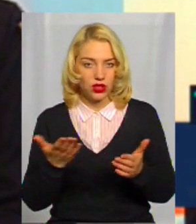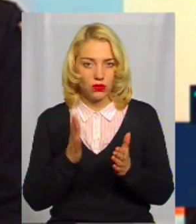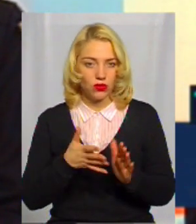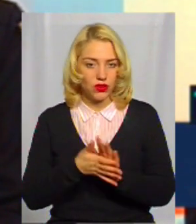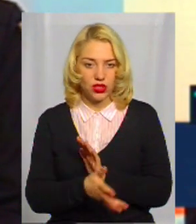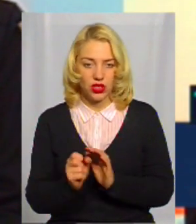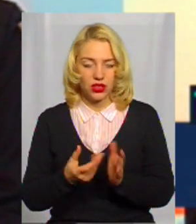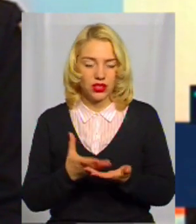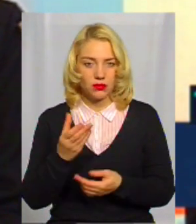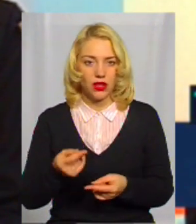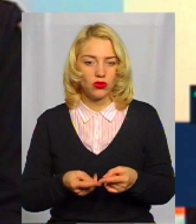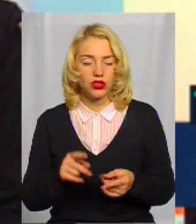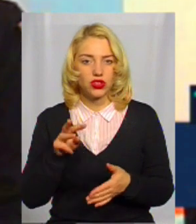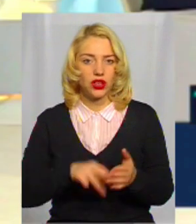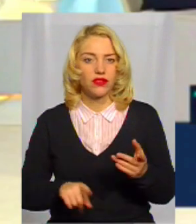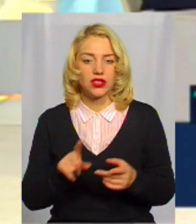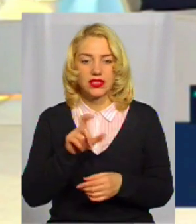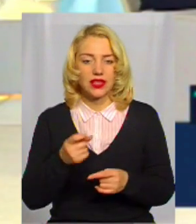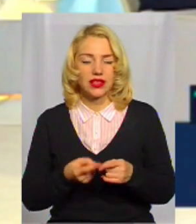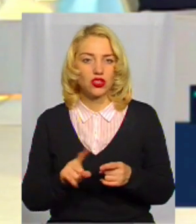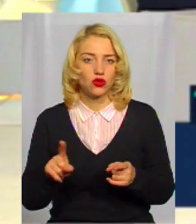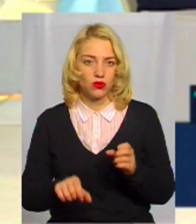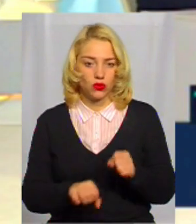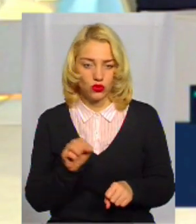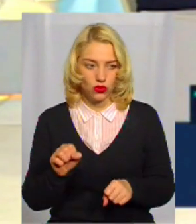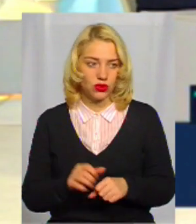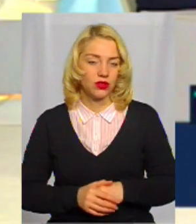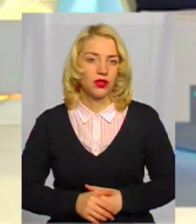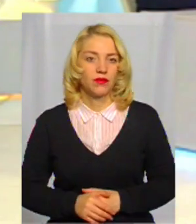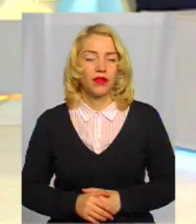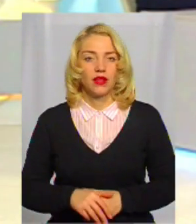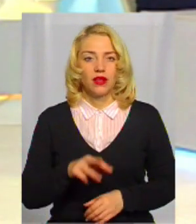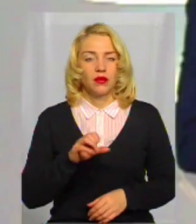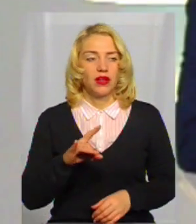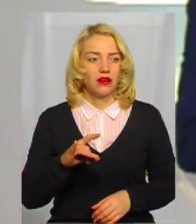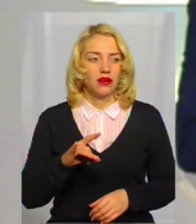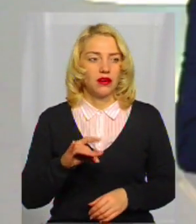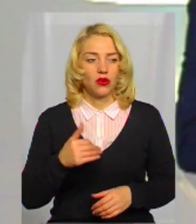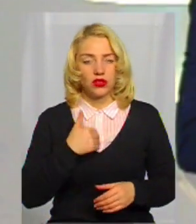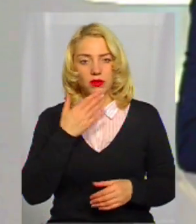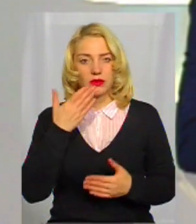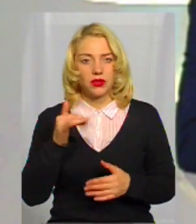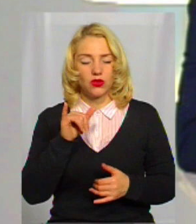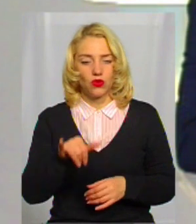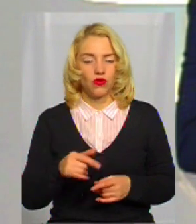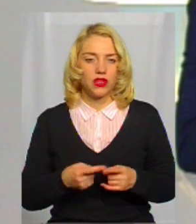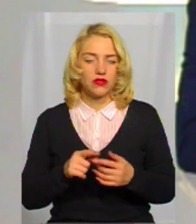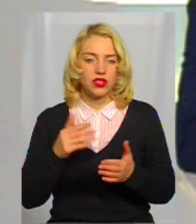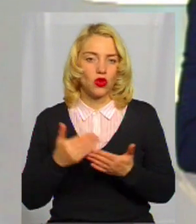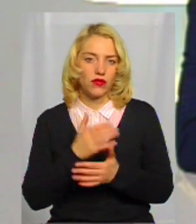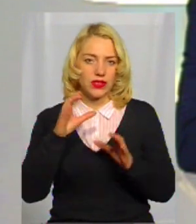на сплату тих штрафів за те, що порушують. Пані Альоно, хотів вас одразу запитати стосовно ось цього нового